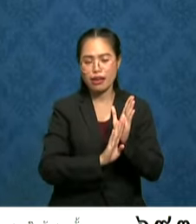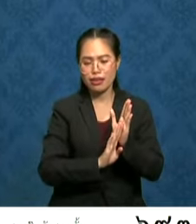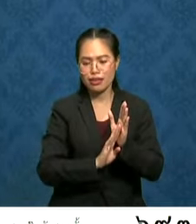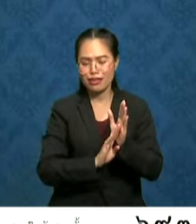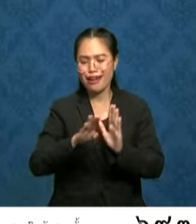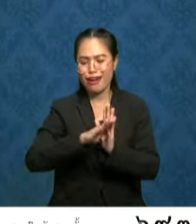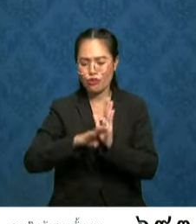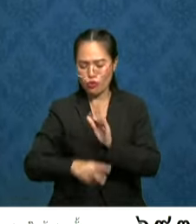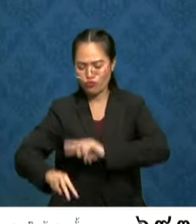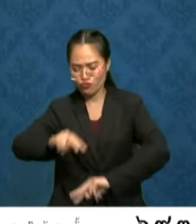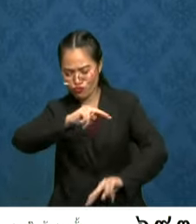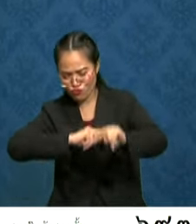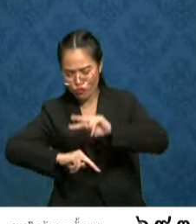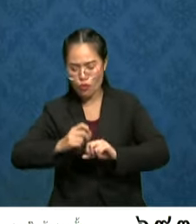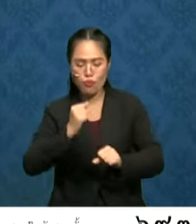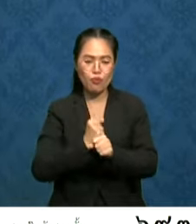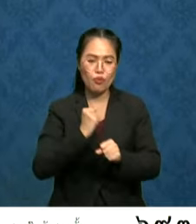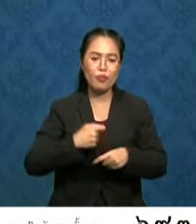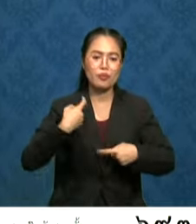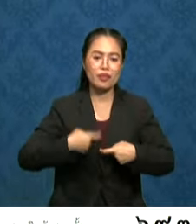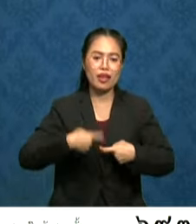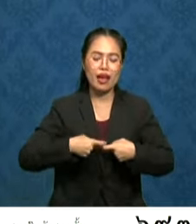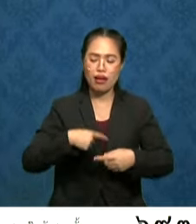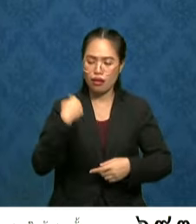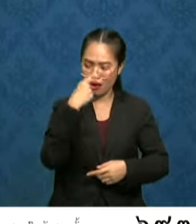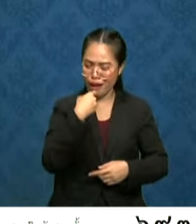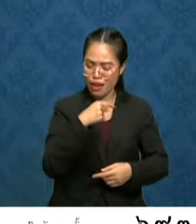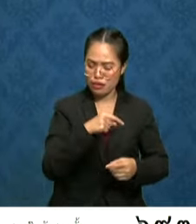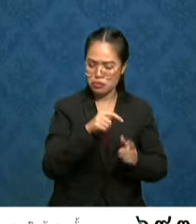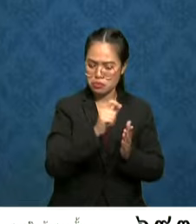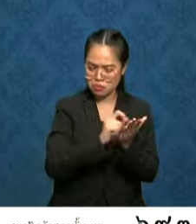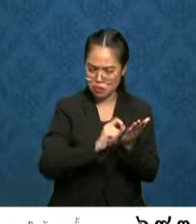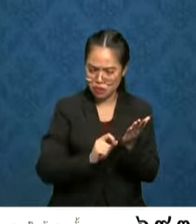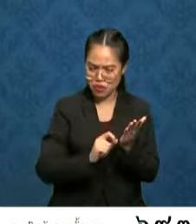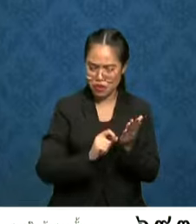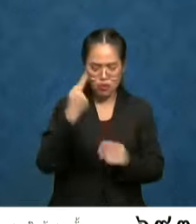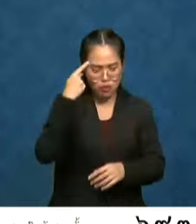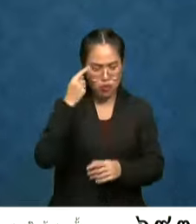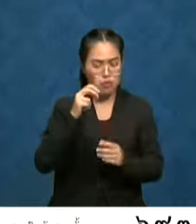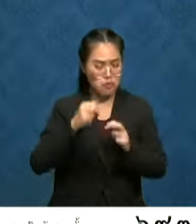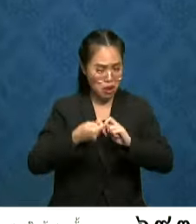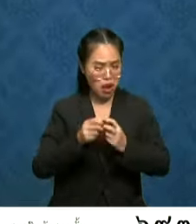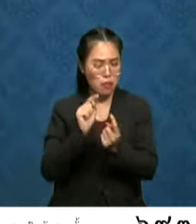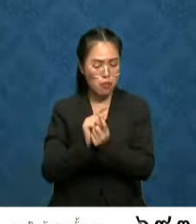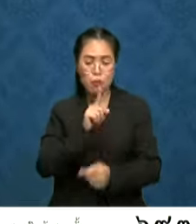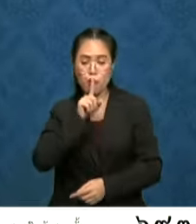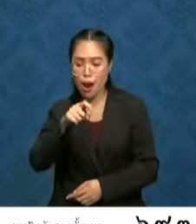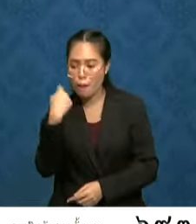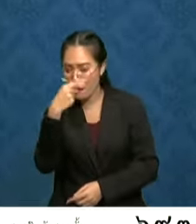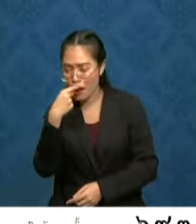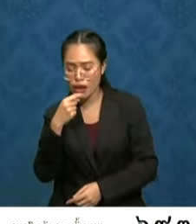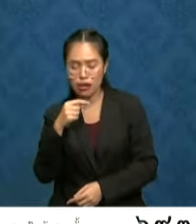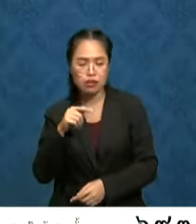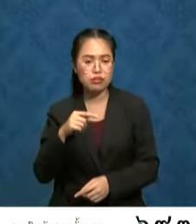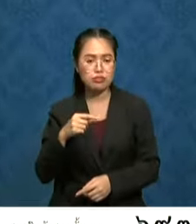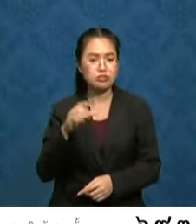เี่มันทำได้ยากมากมันไม่รู้ว่าใครคือผู้กำหนดนโยบายตัวจริงไม่รู้ว่าพอมีปัญหาต้องไปถามใครหรือว่าเชื่อใครกันแน่